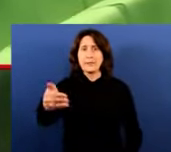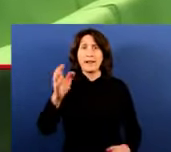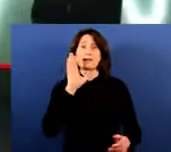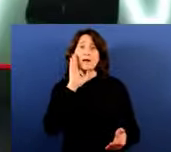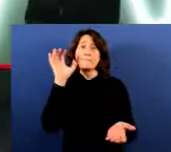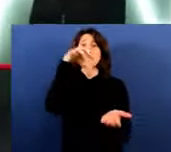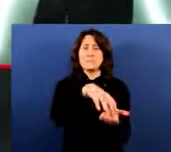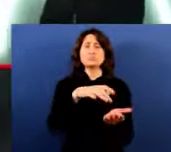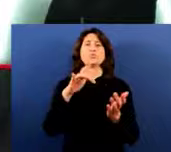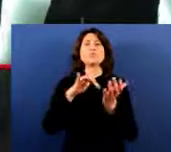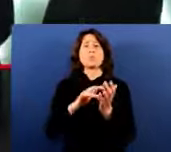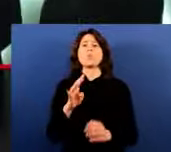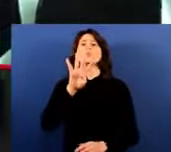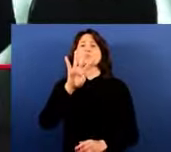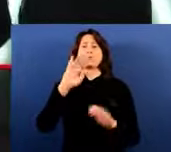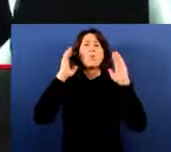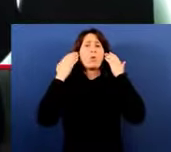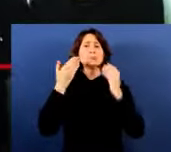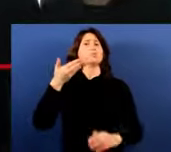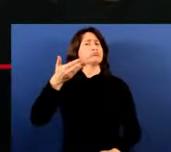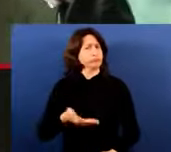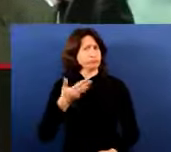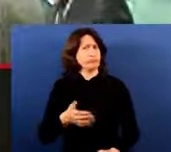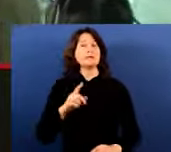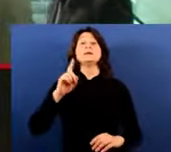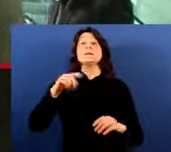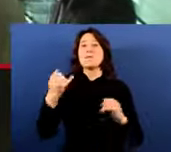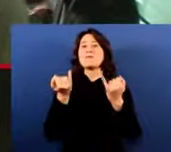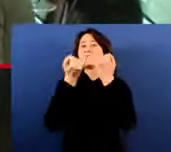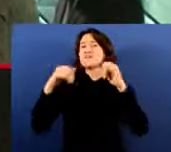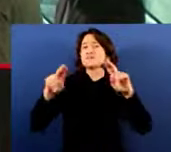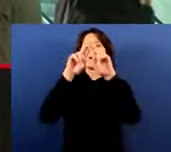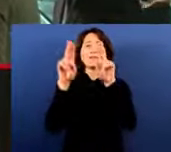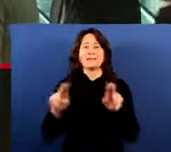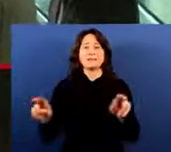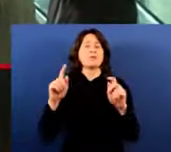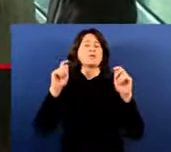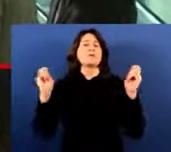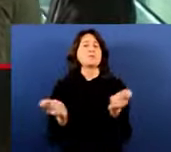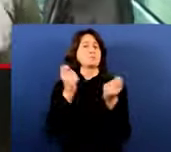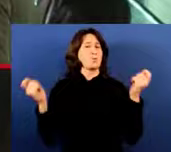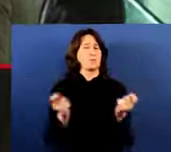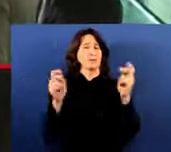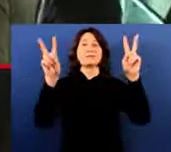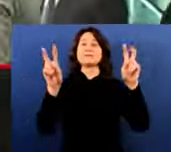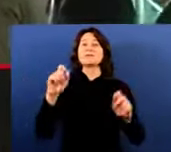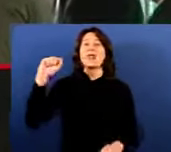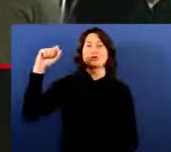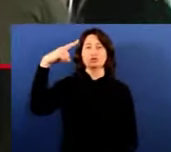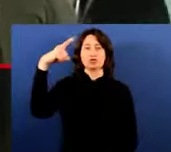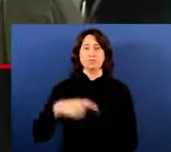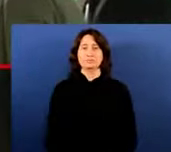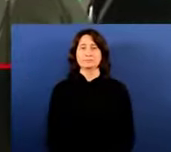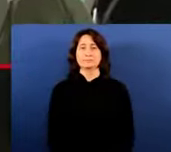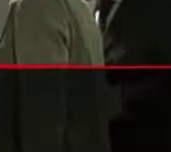metro kuadrokoa, gaur egungo erakusketa gunearekin lotua. Horren bestez, erakusketa eremua guztira,